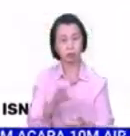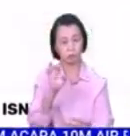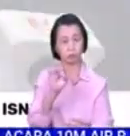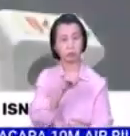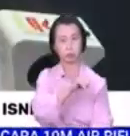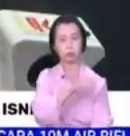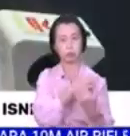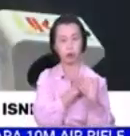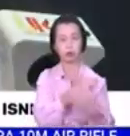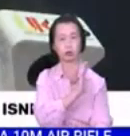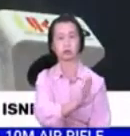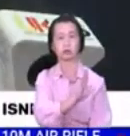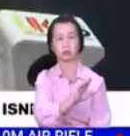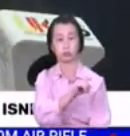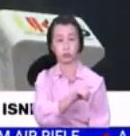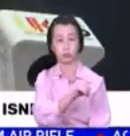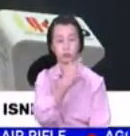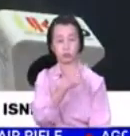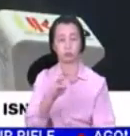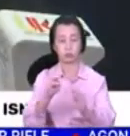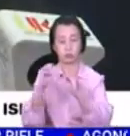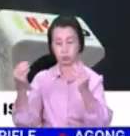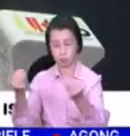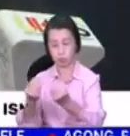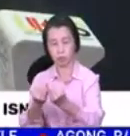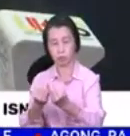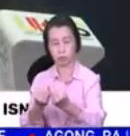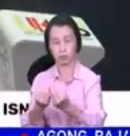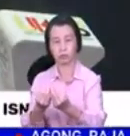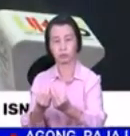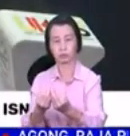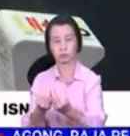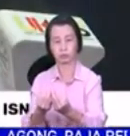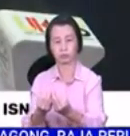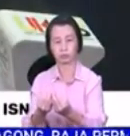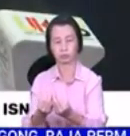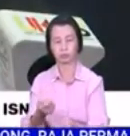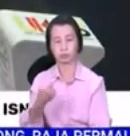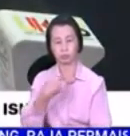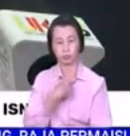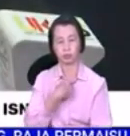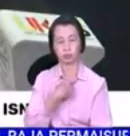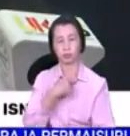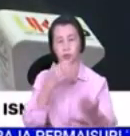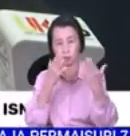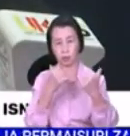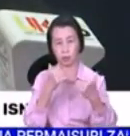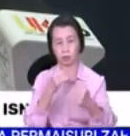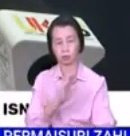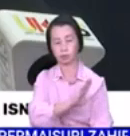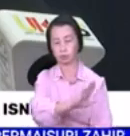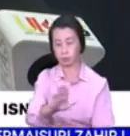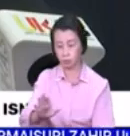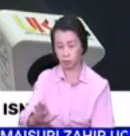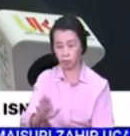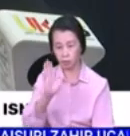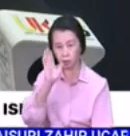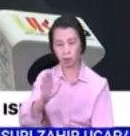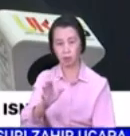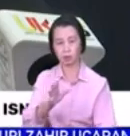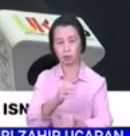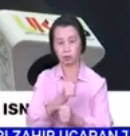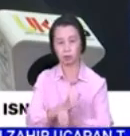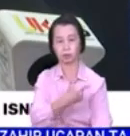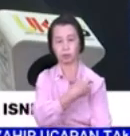tanggungjawab mereka untuk masyarakat Punan ini. Saya berharap mereka akan